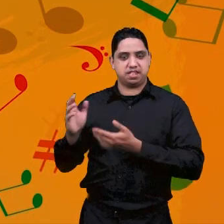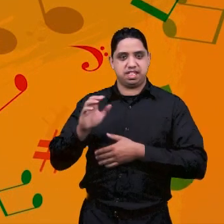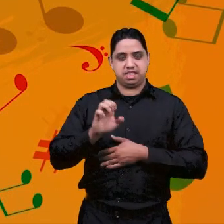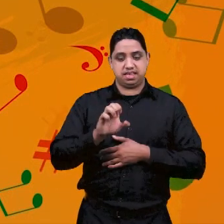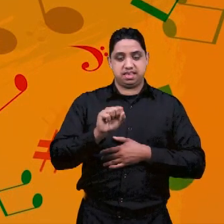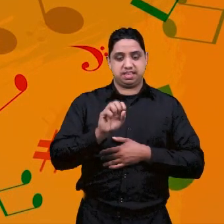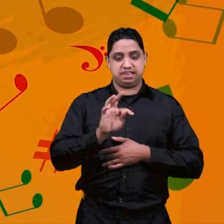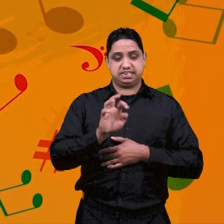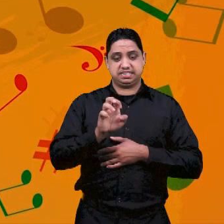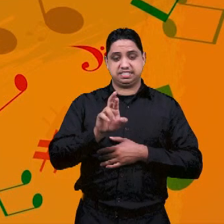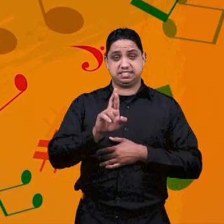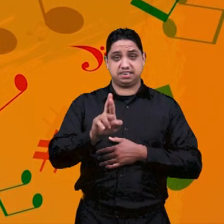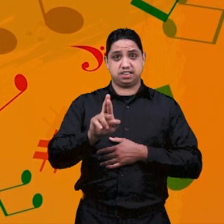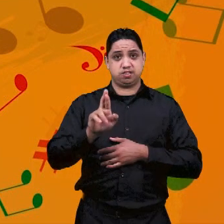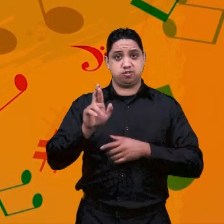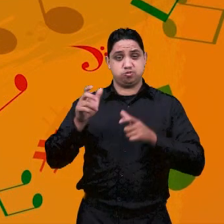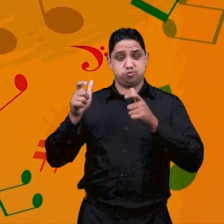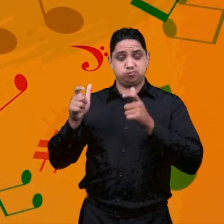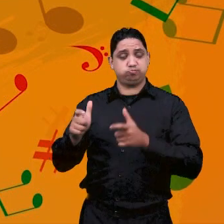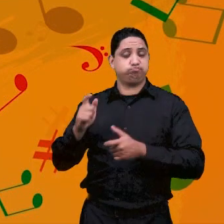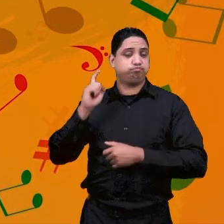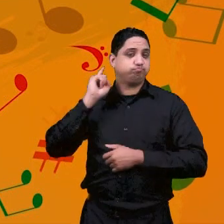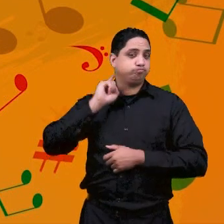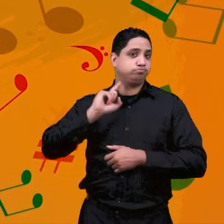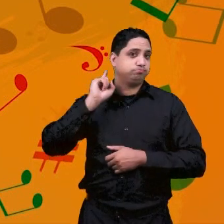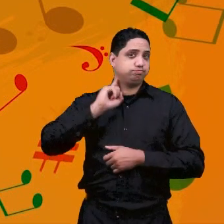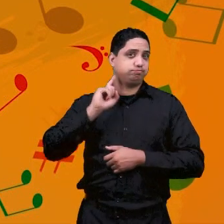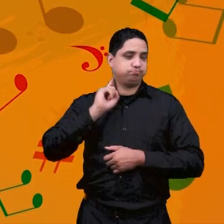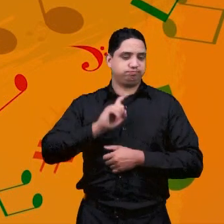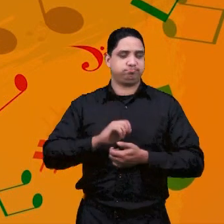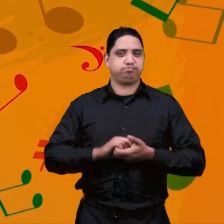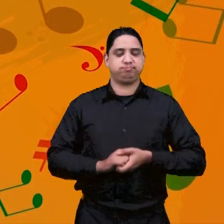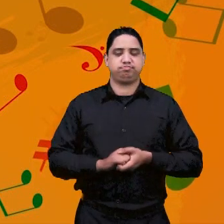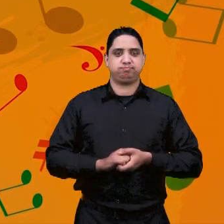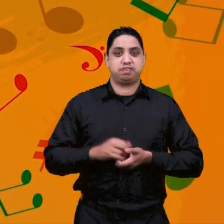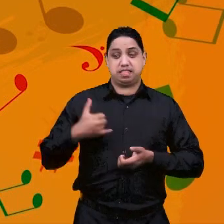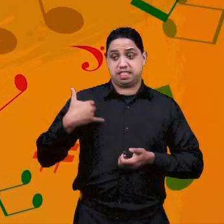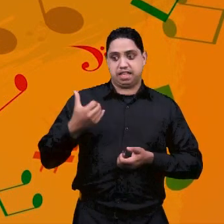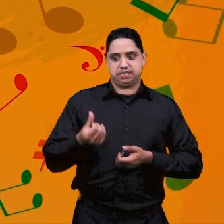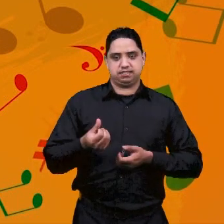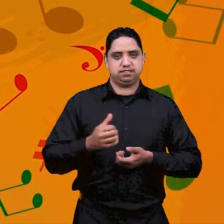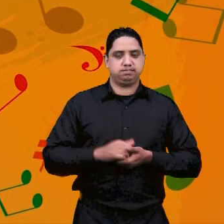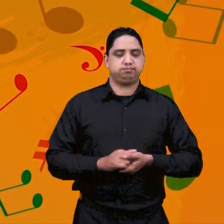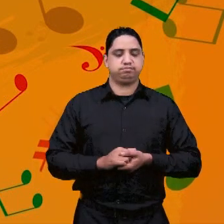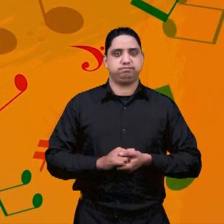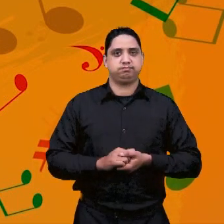Esther Esther Morera, de 6 ans, Teófilo Otoni, Minas Minas Gerais. Gerais.